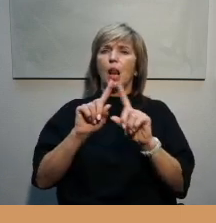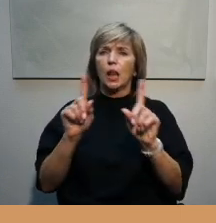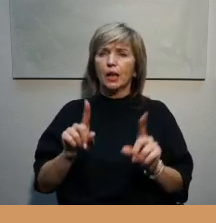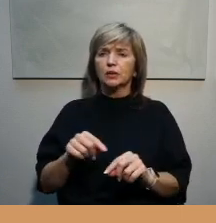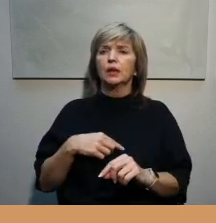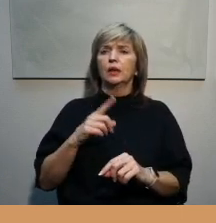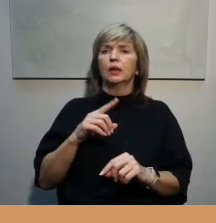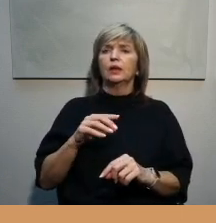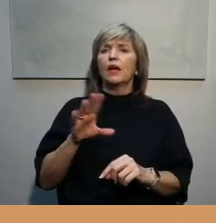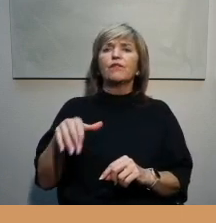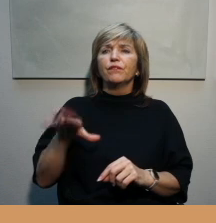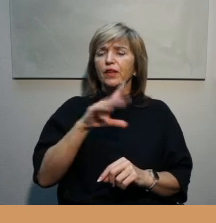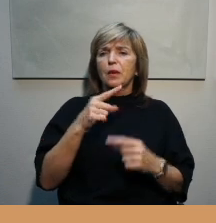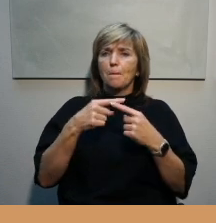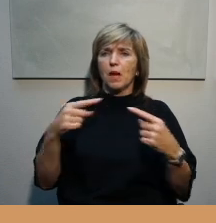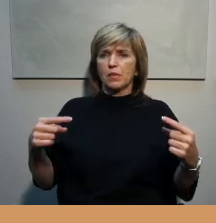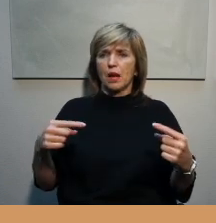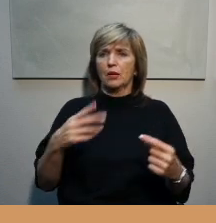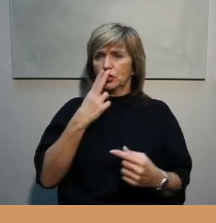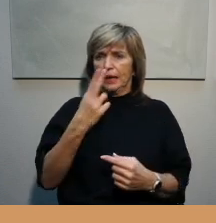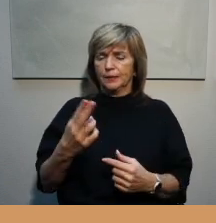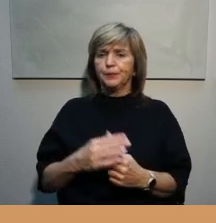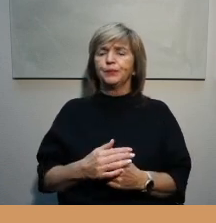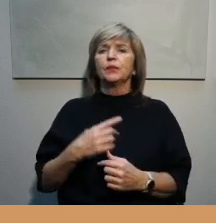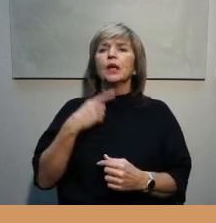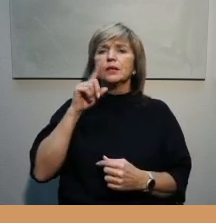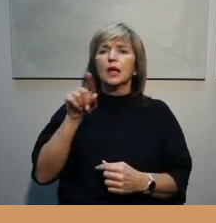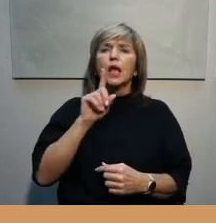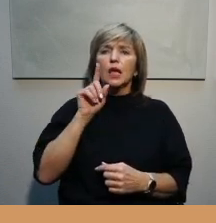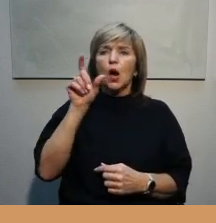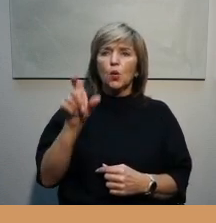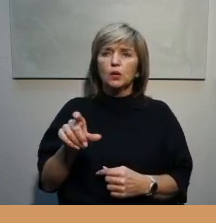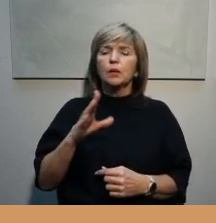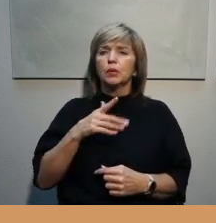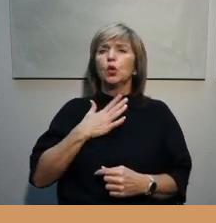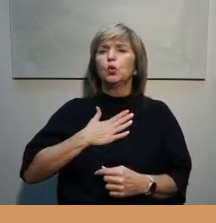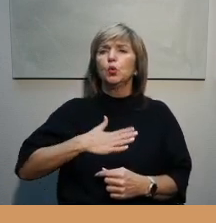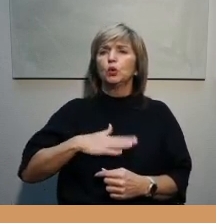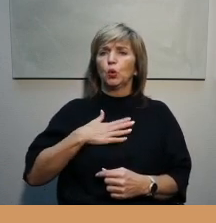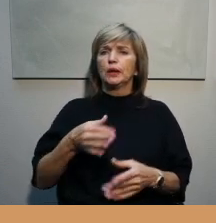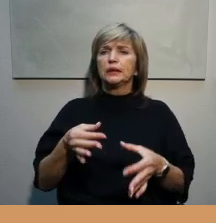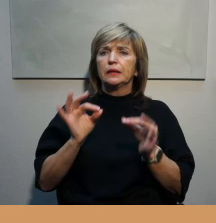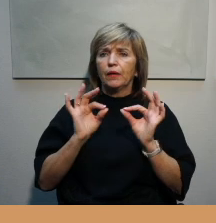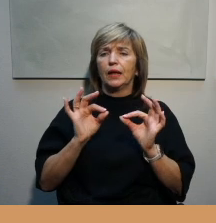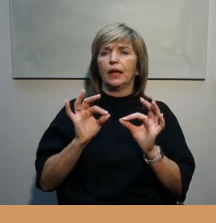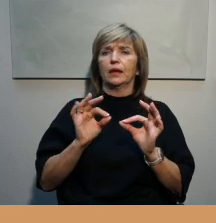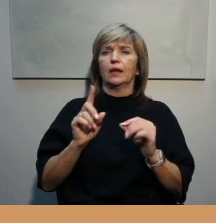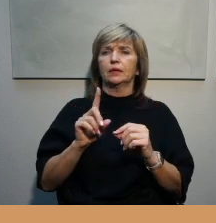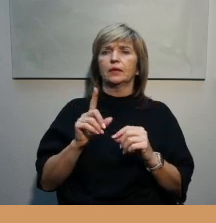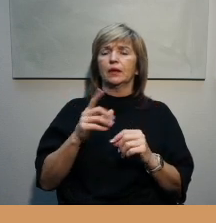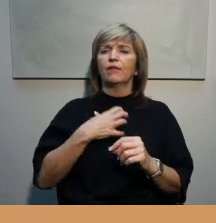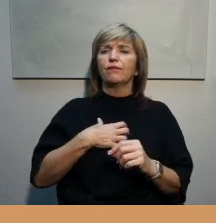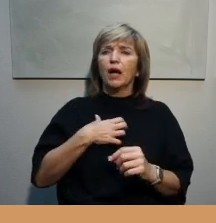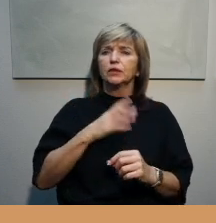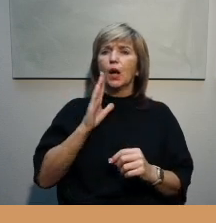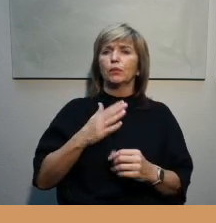mēs piekļūstam visiem materiāliem. Un es zināju, ka šim jaunietim ļoti, ļoti svarīga tāda